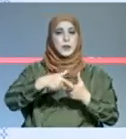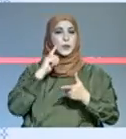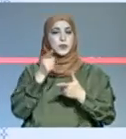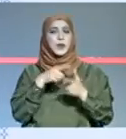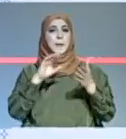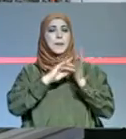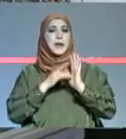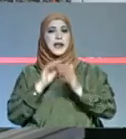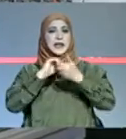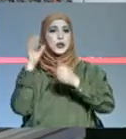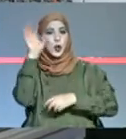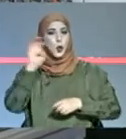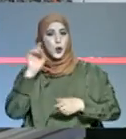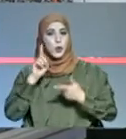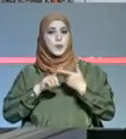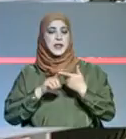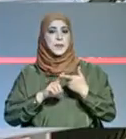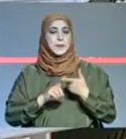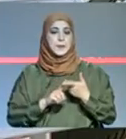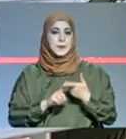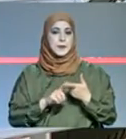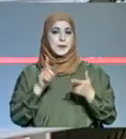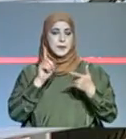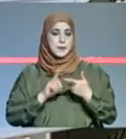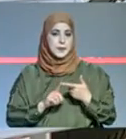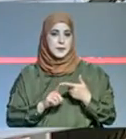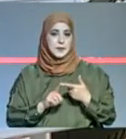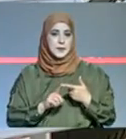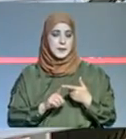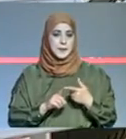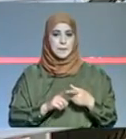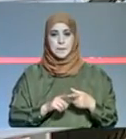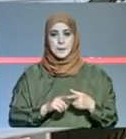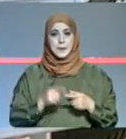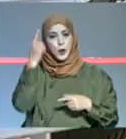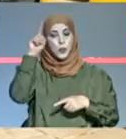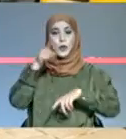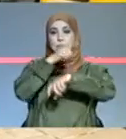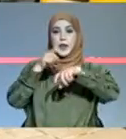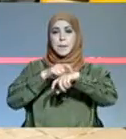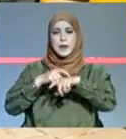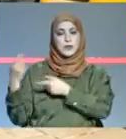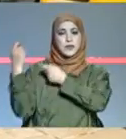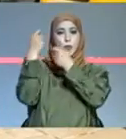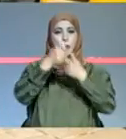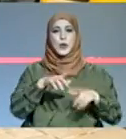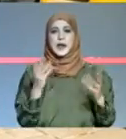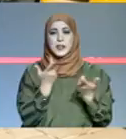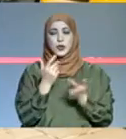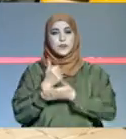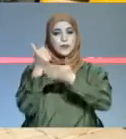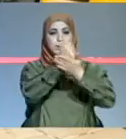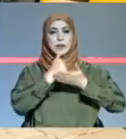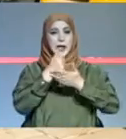والاتحاد الاوروبي عن طريق وبالنسبه البلديات المموله عن طريق التعاون